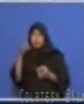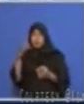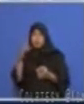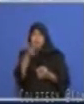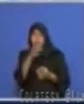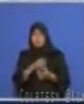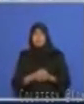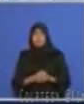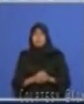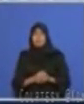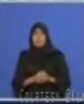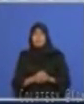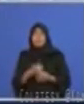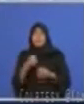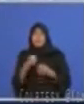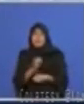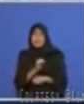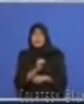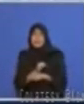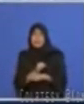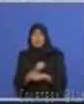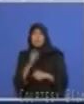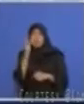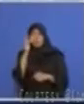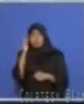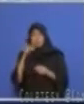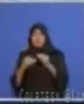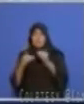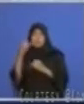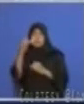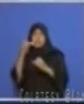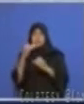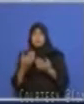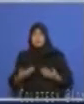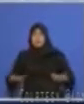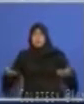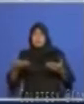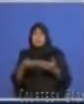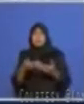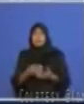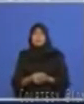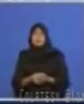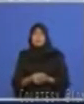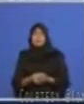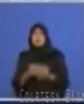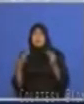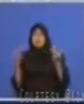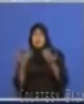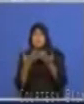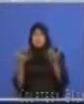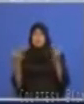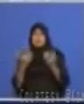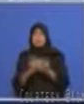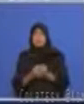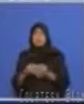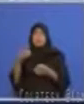kerja SKPD dalam rangka meningkatkan kemampuan masyarakat demikian sebenarnya dalam undang-undang